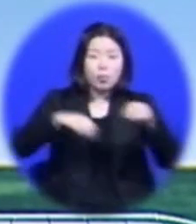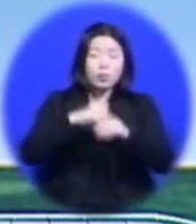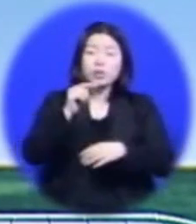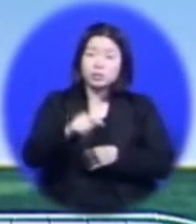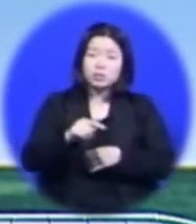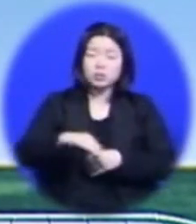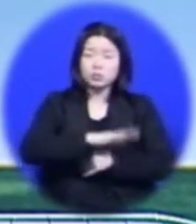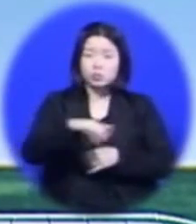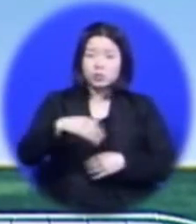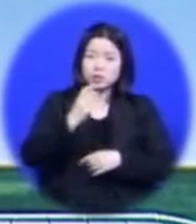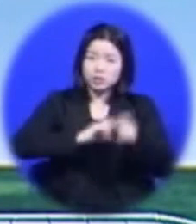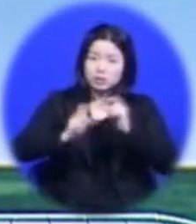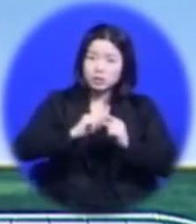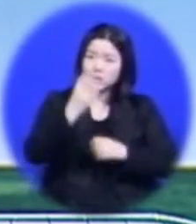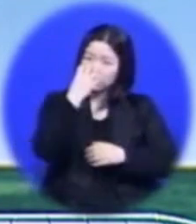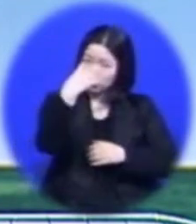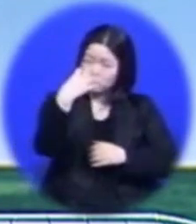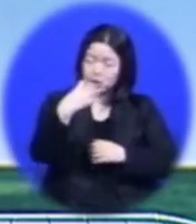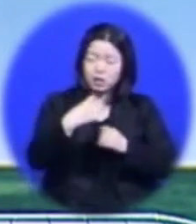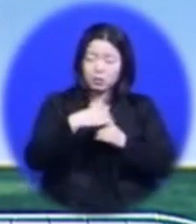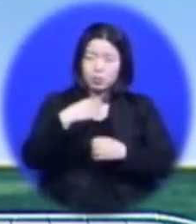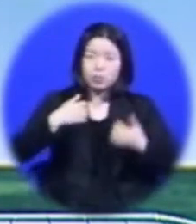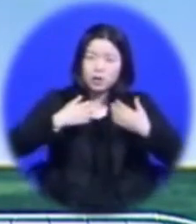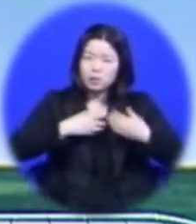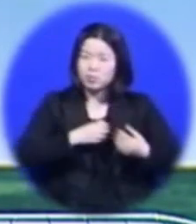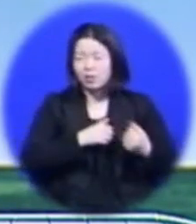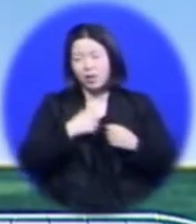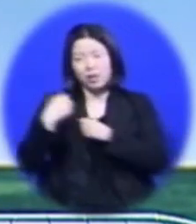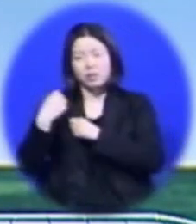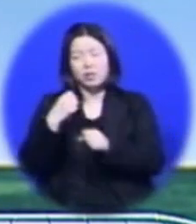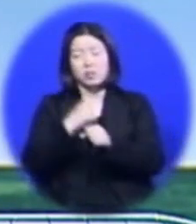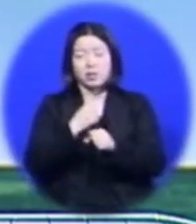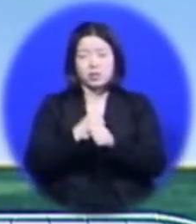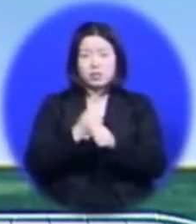더 교만하고 나태하게 만드는 위험한 것들.